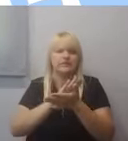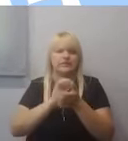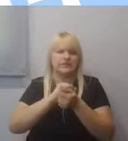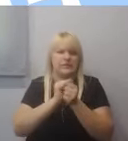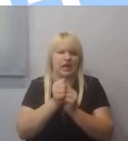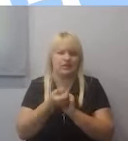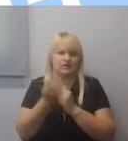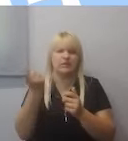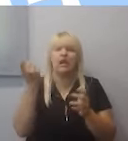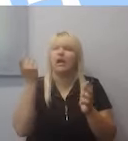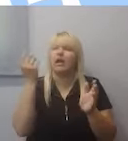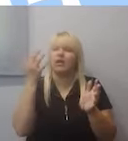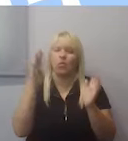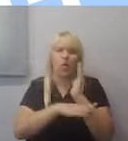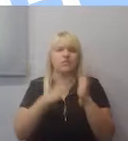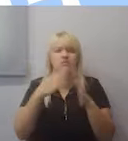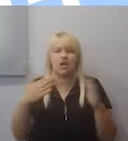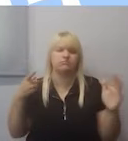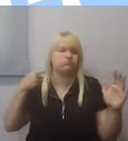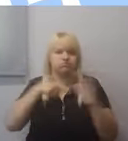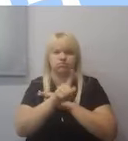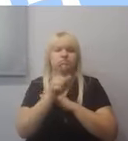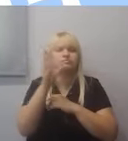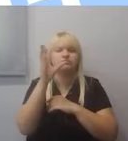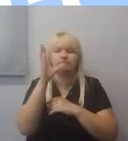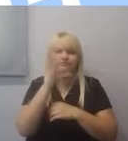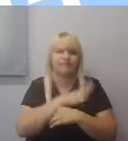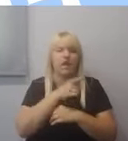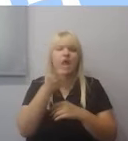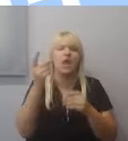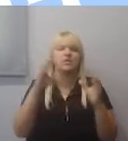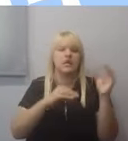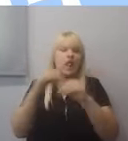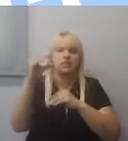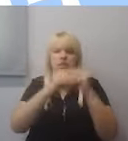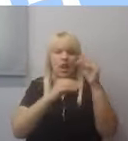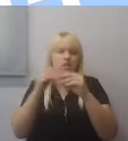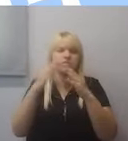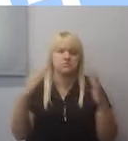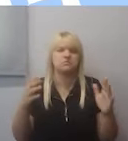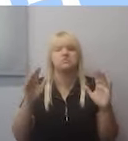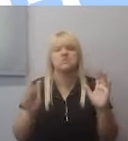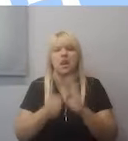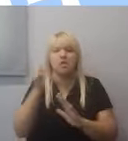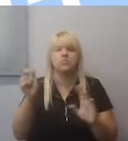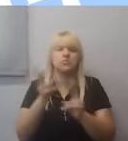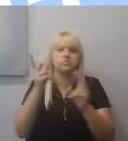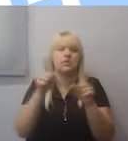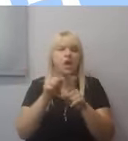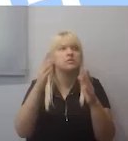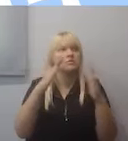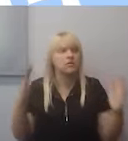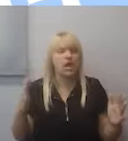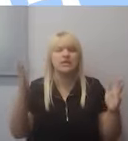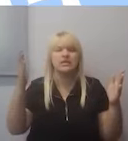izšaut cauri ķieģeļa ēkas ir labas no tā ka it sevišķi silikā ķieģeļa ugunsgrēka gadījumā mēka nodegusi sienas palikušas